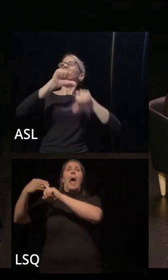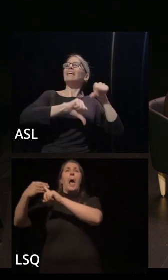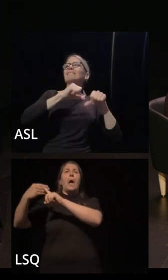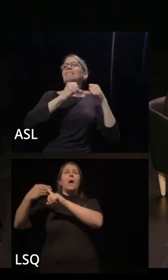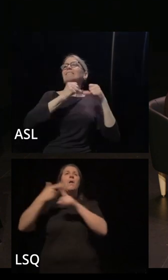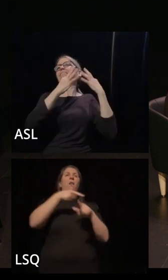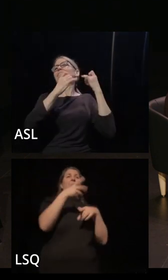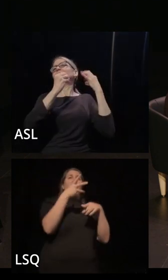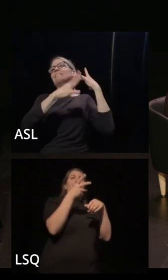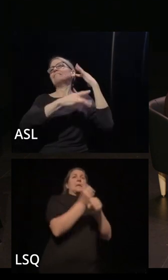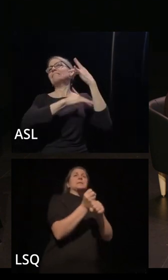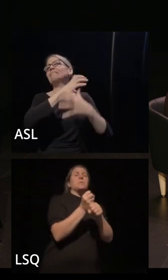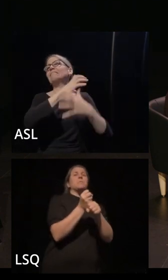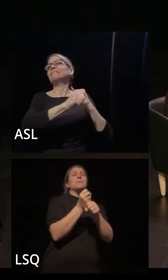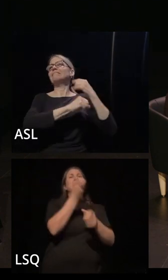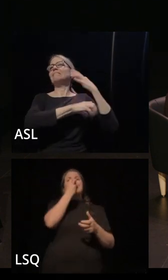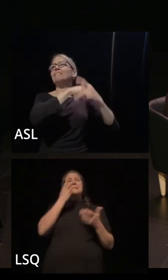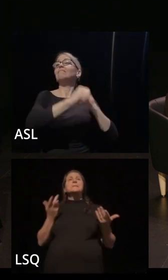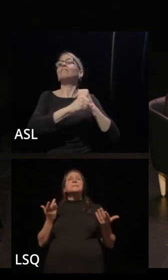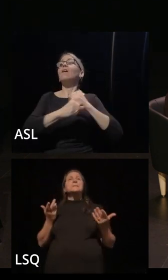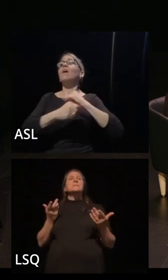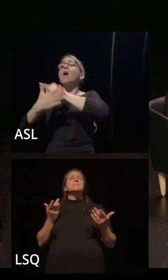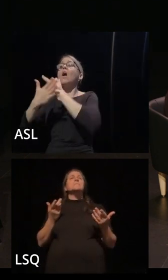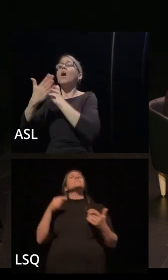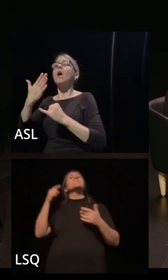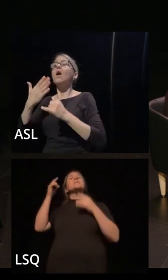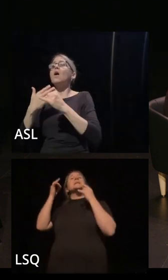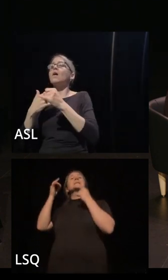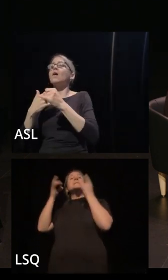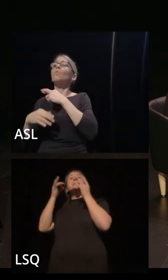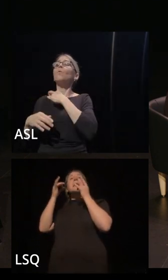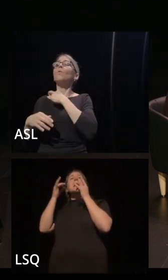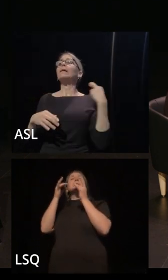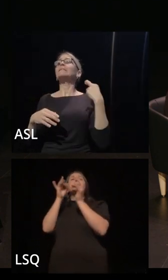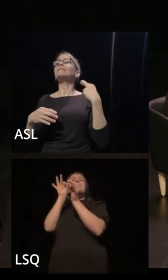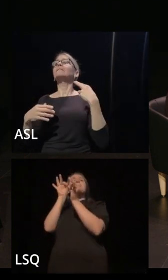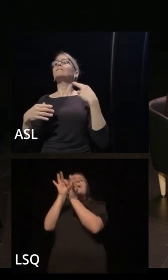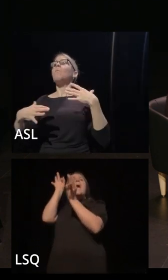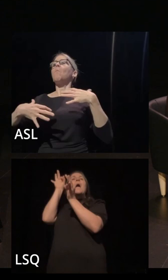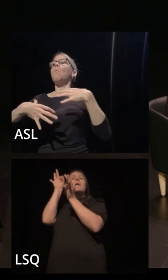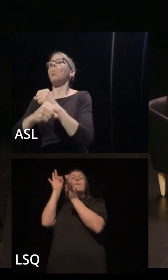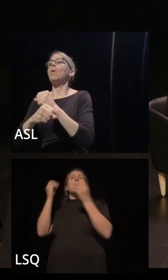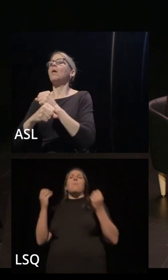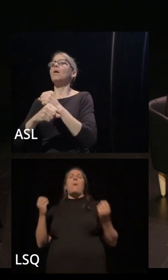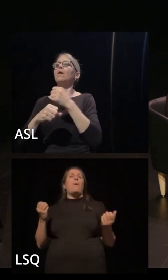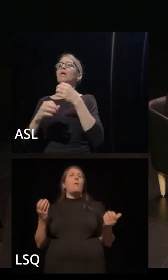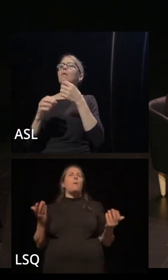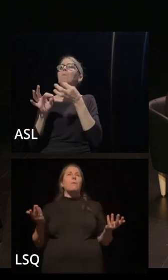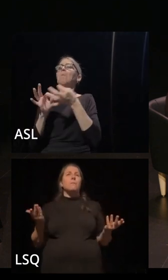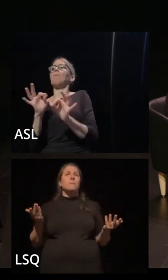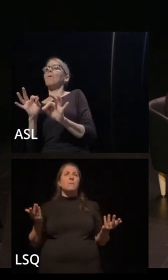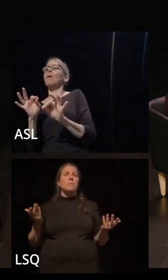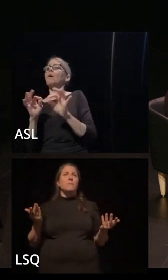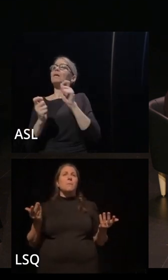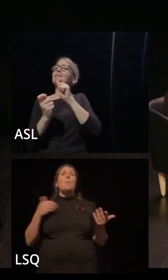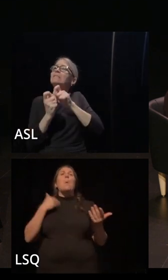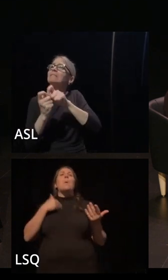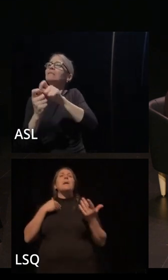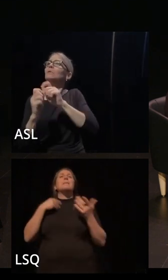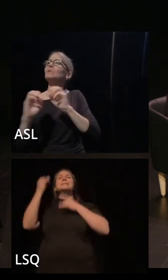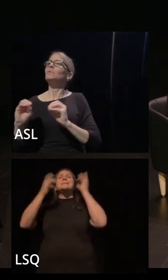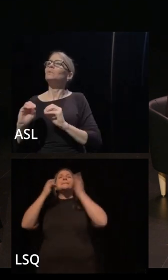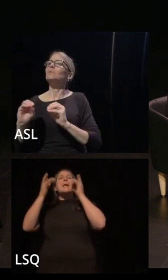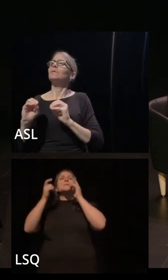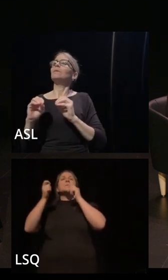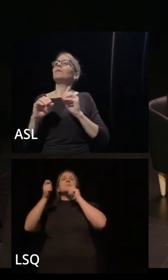science, je ne sais pas, on le disait un peu précédemment, la science exacte n'existe pas parce que la science est vivante. La